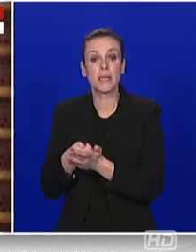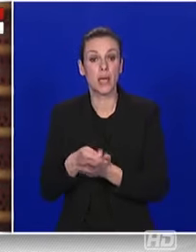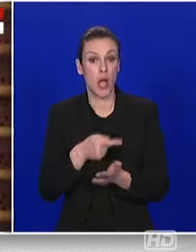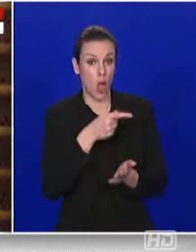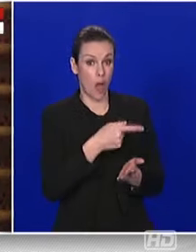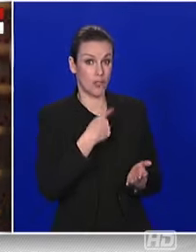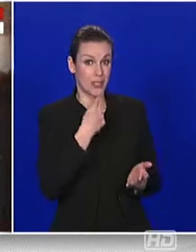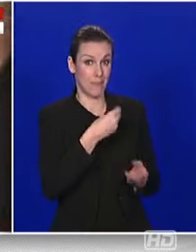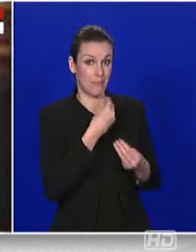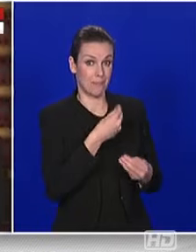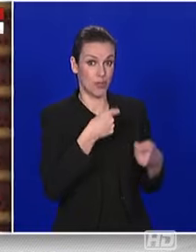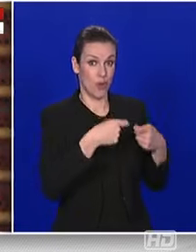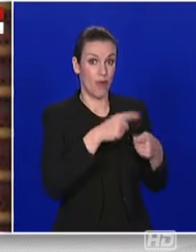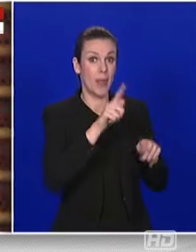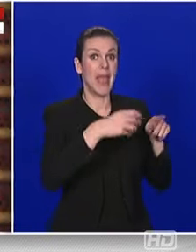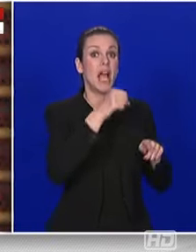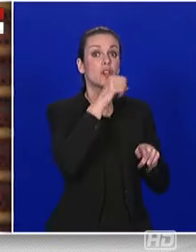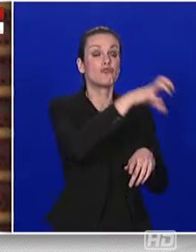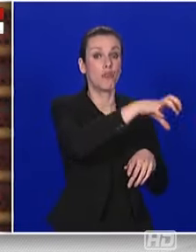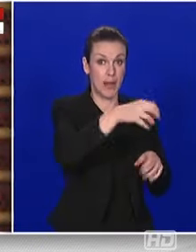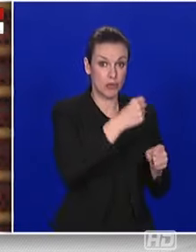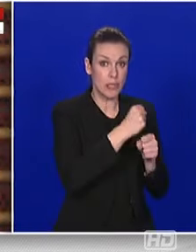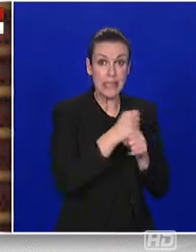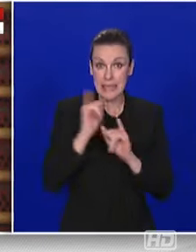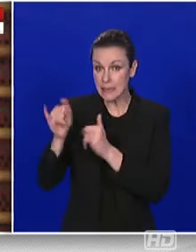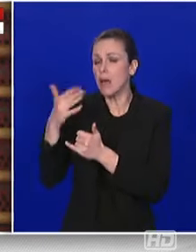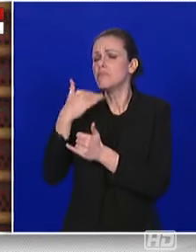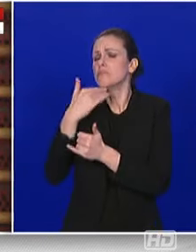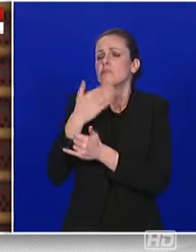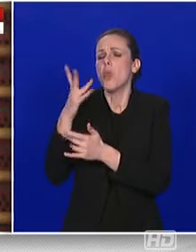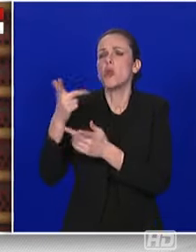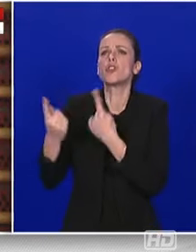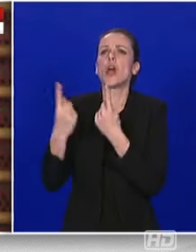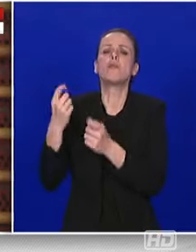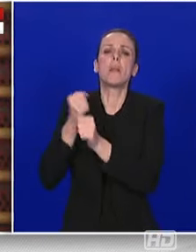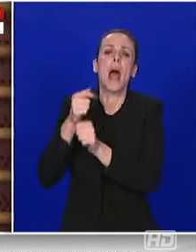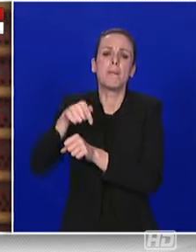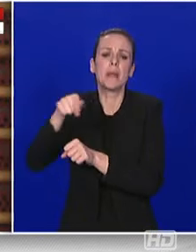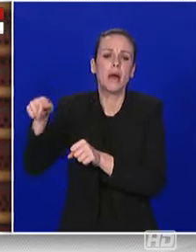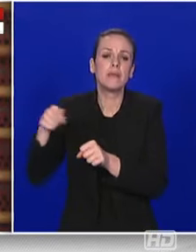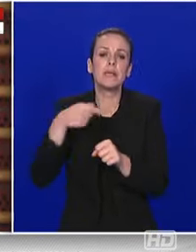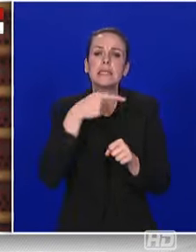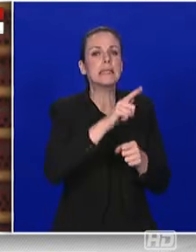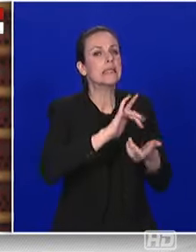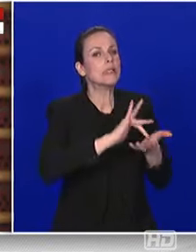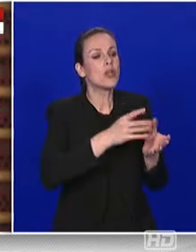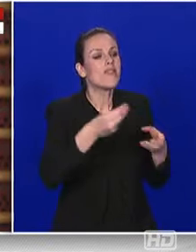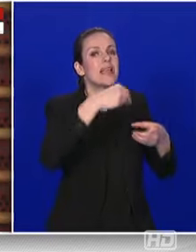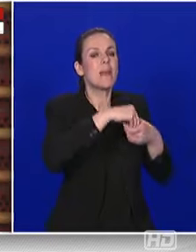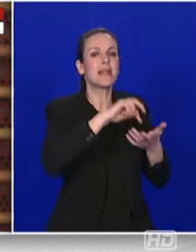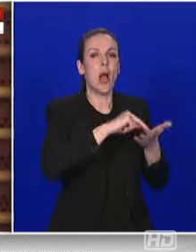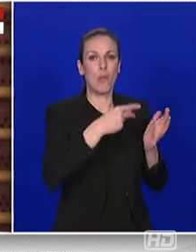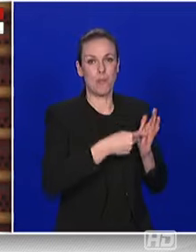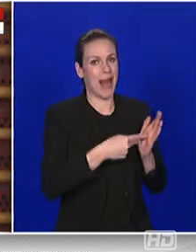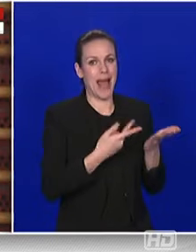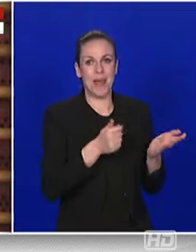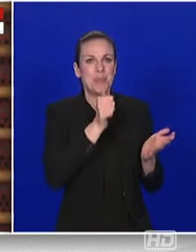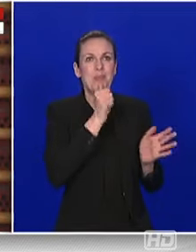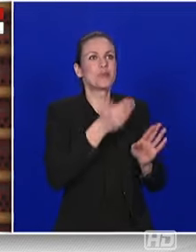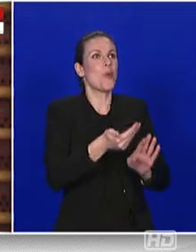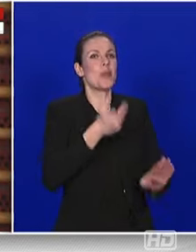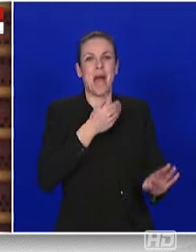sam govorila za u određenoj županiji da bi se provodilo? Da, gdje god se uvedu. Pa to je sve dio tog plana, tako da zaista ne mogu vam